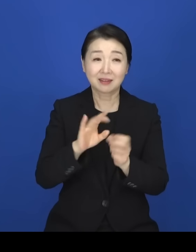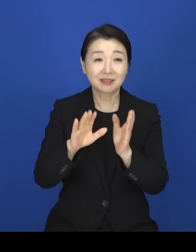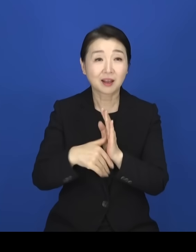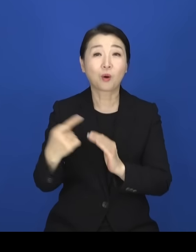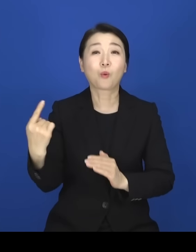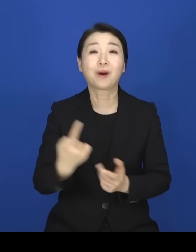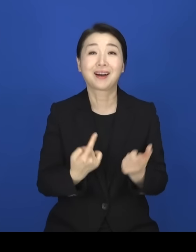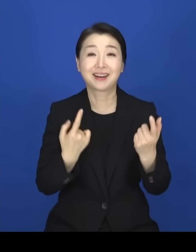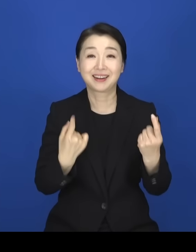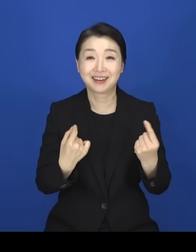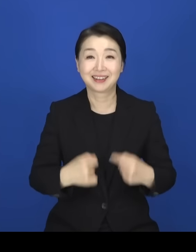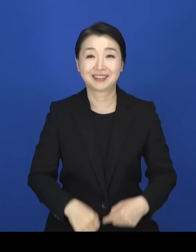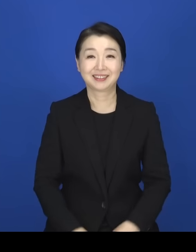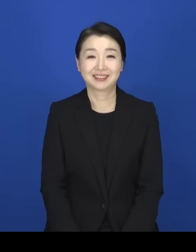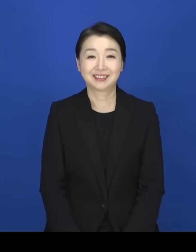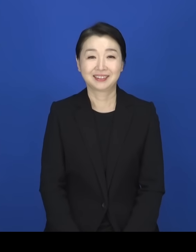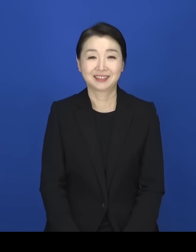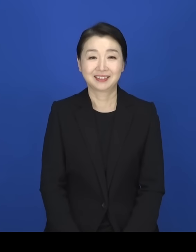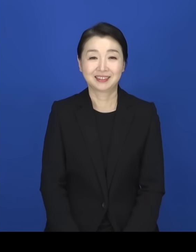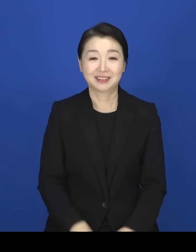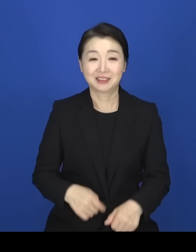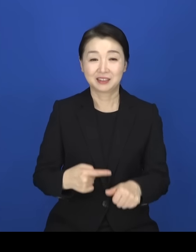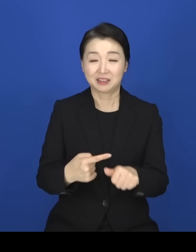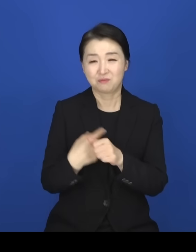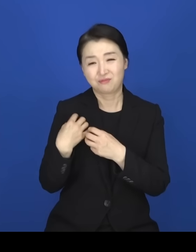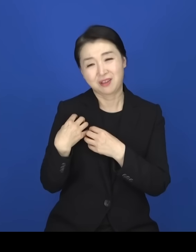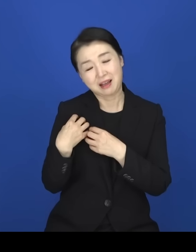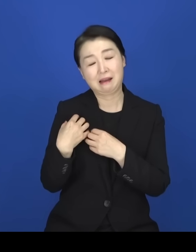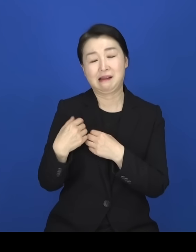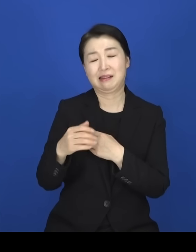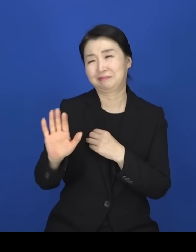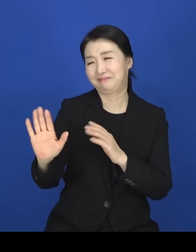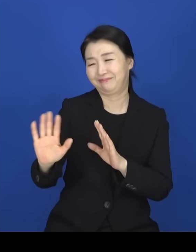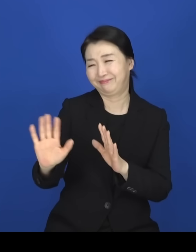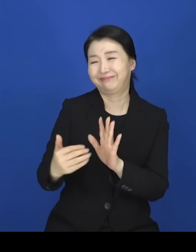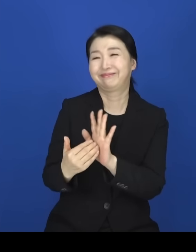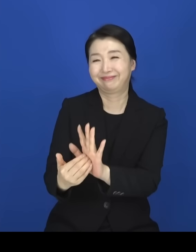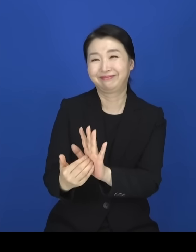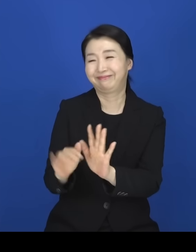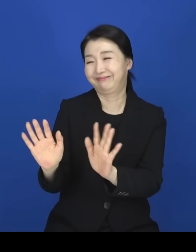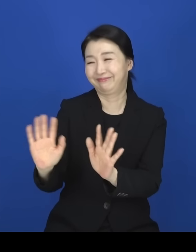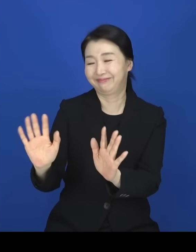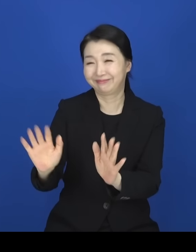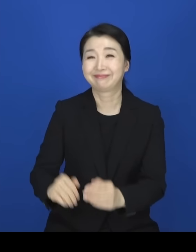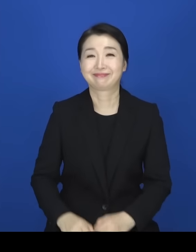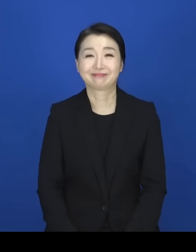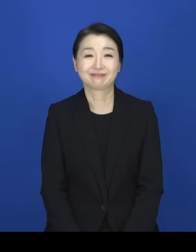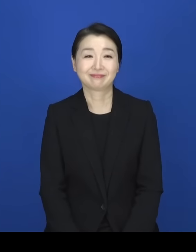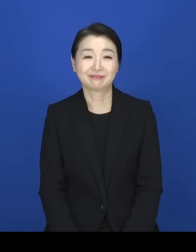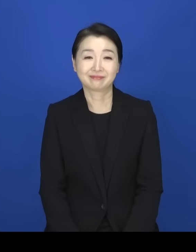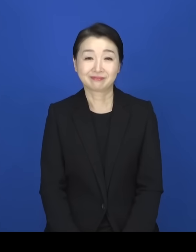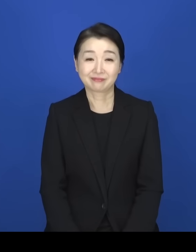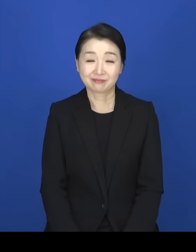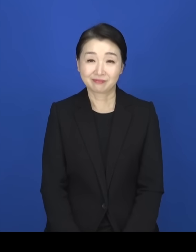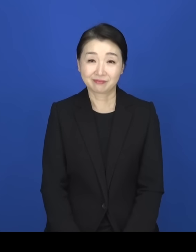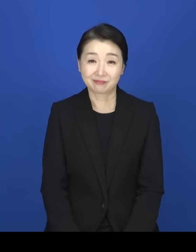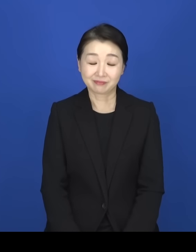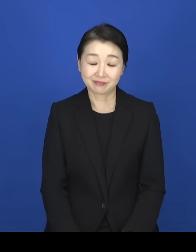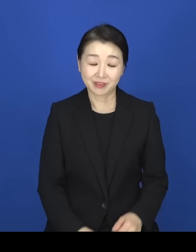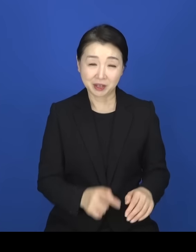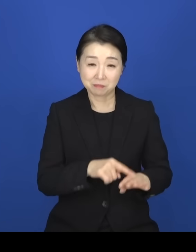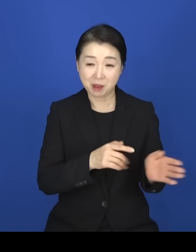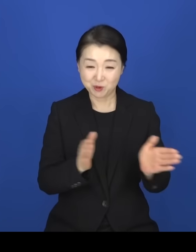왔구나. 아. 그러면서 자연스럽게 부담감 때문에 예. 일단 거절을 했죠. 그리고 예. 제가 좀 준비가 되면 나중에